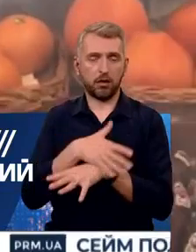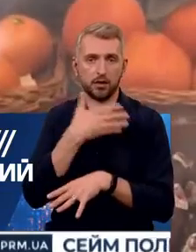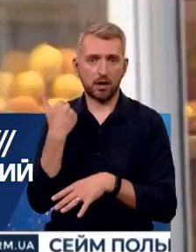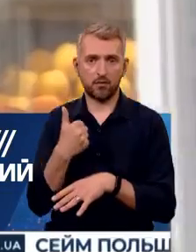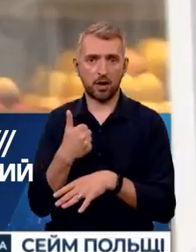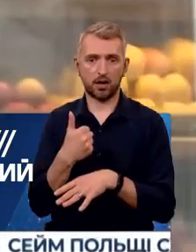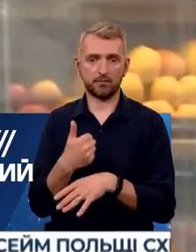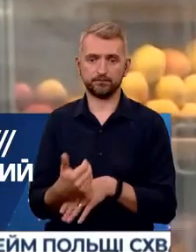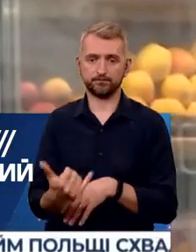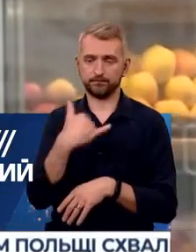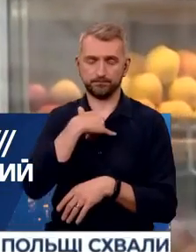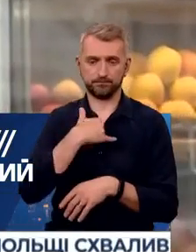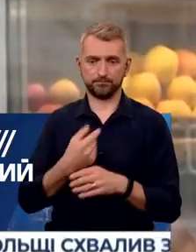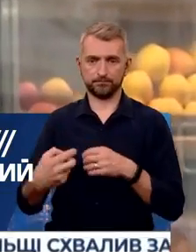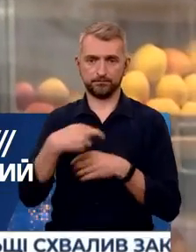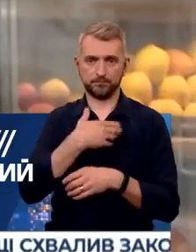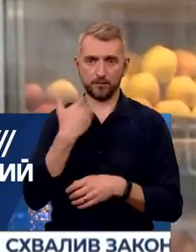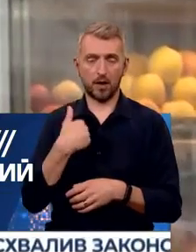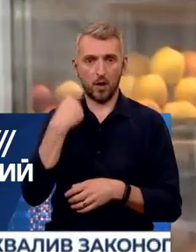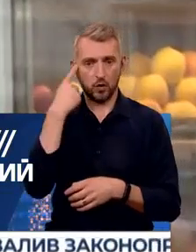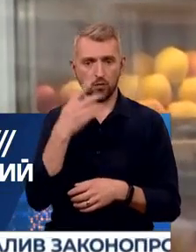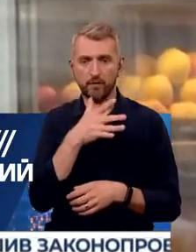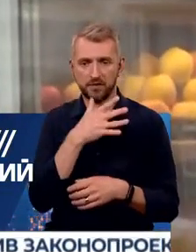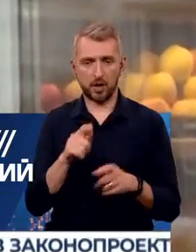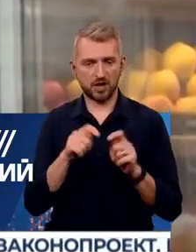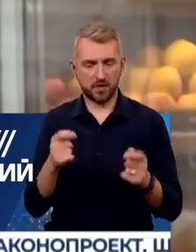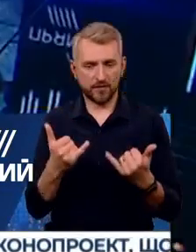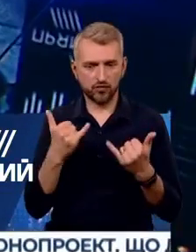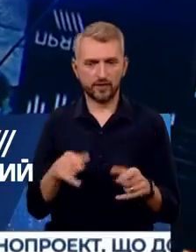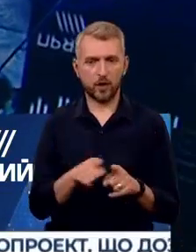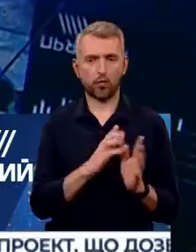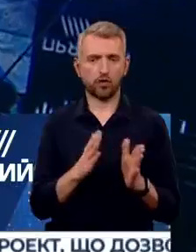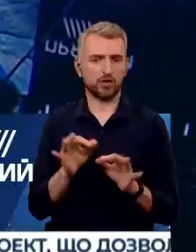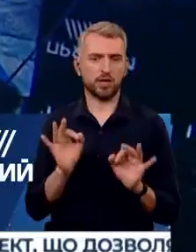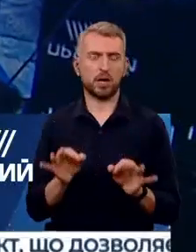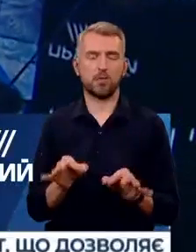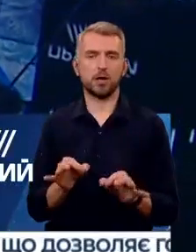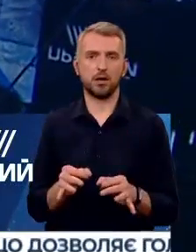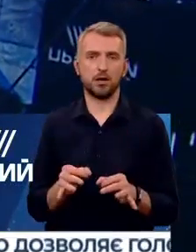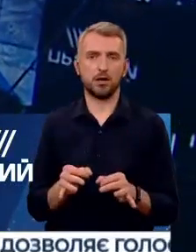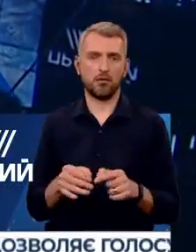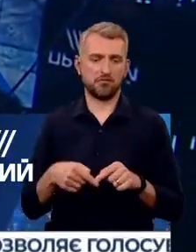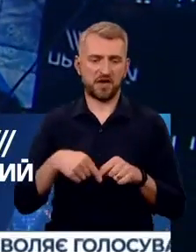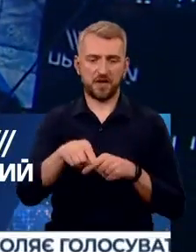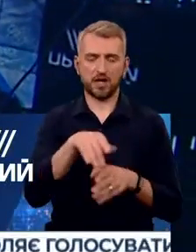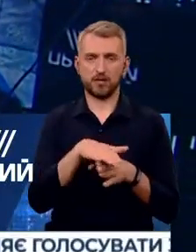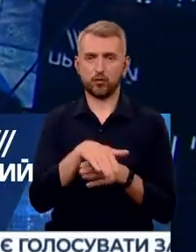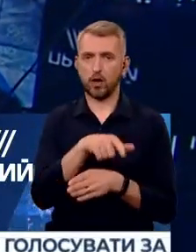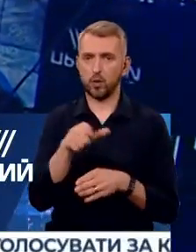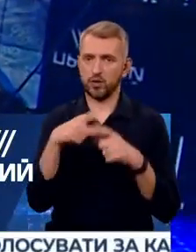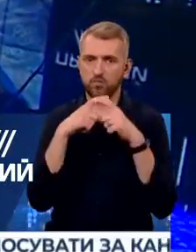заходять сюди до нас. Думаю, що саме время відкриватися зараз. В такому режимі нормально. Розстояння соблюдається, люди в